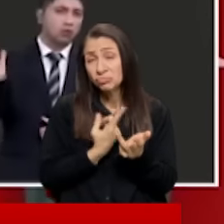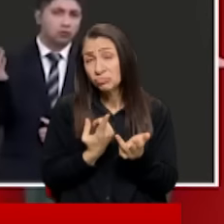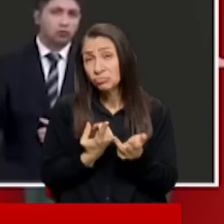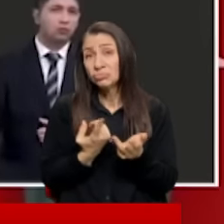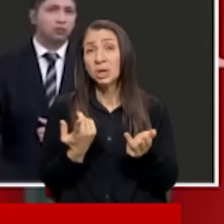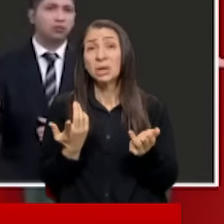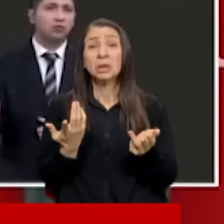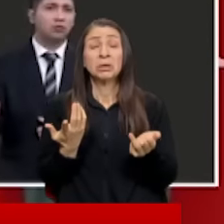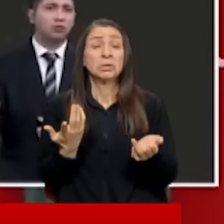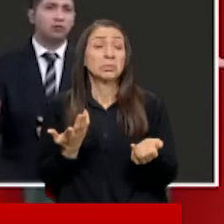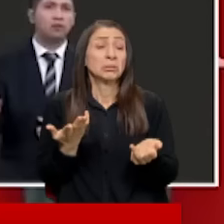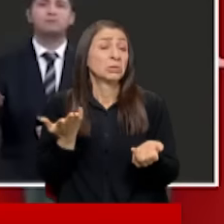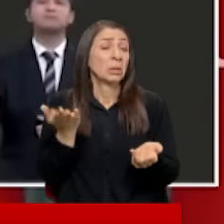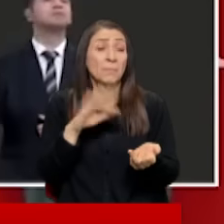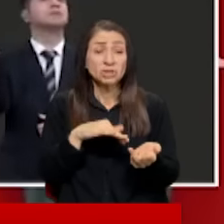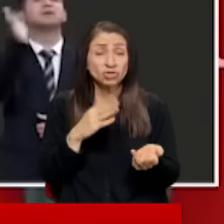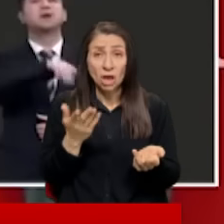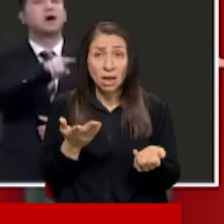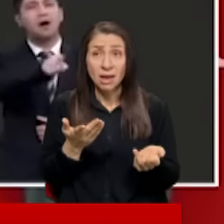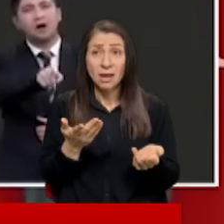ne bir başka